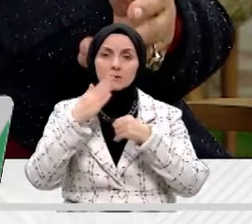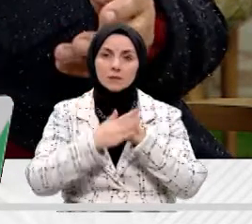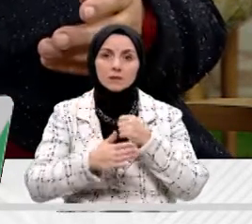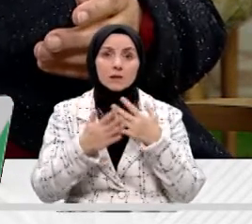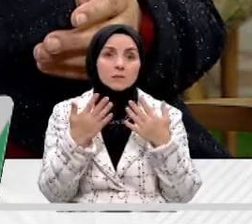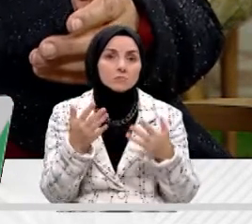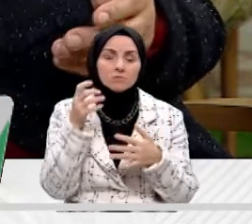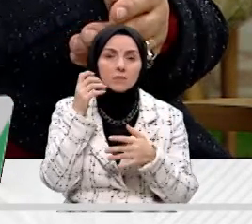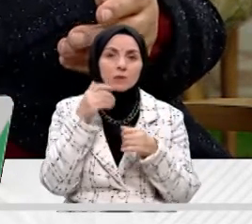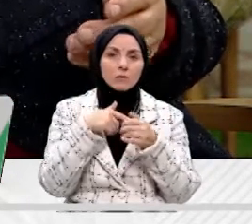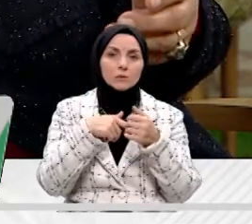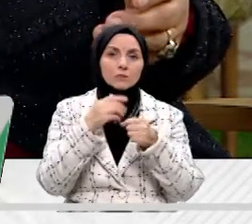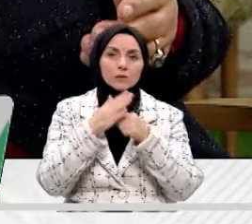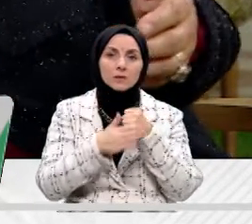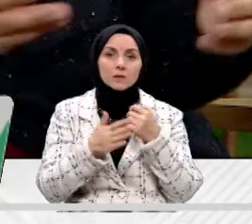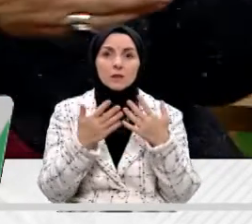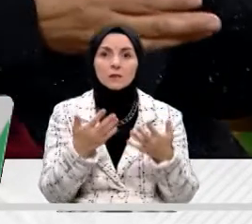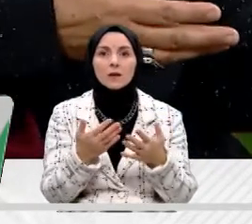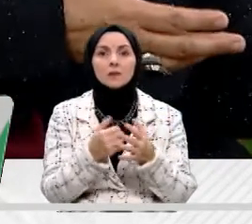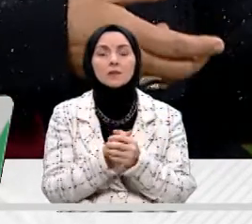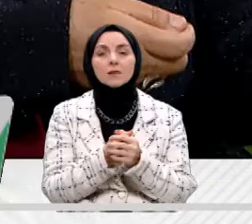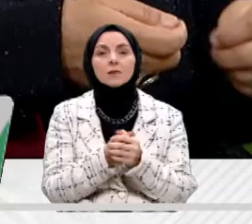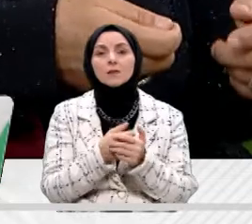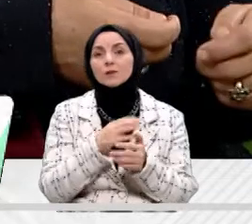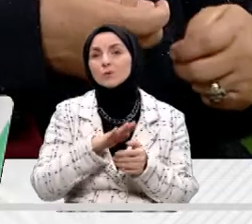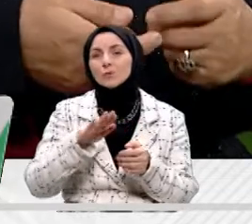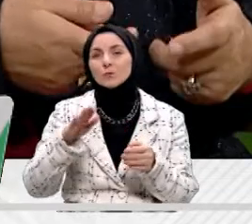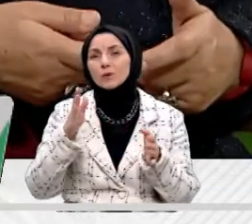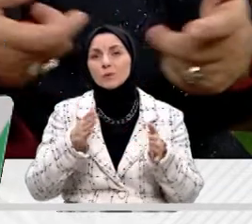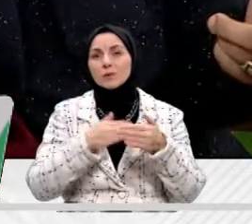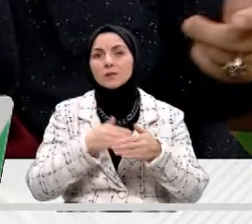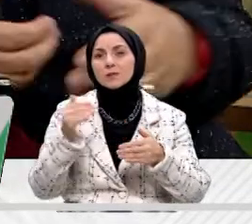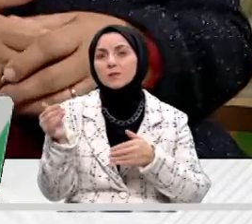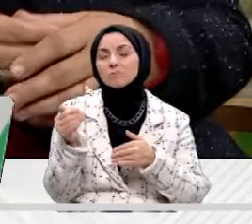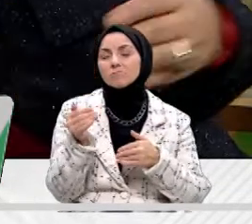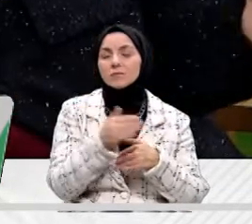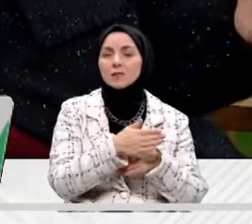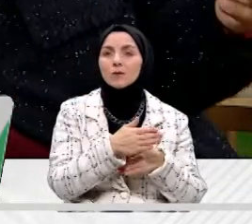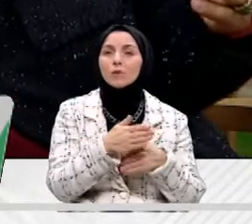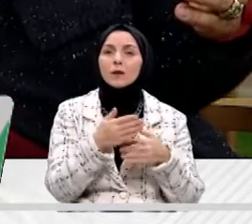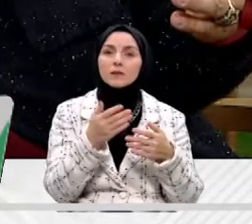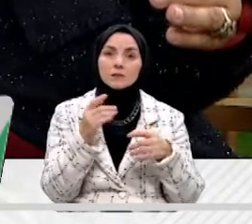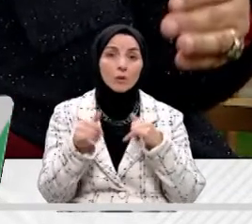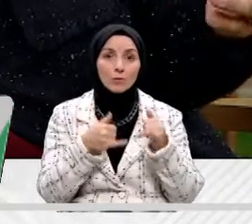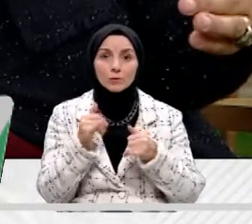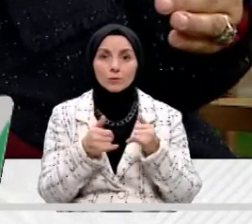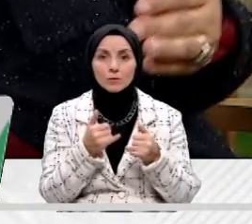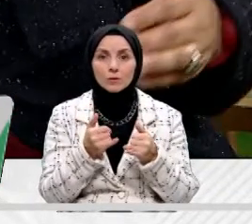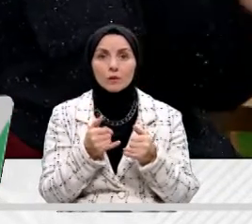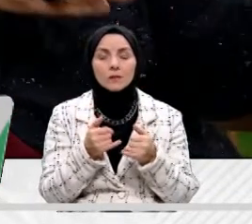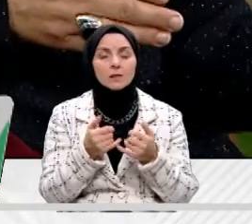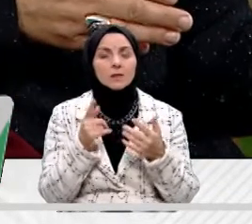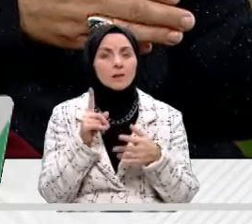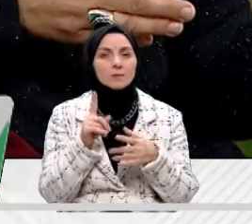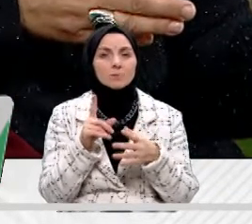telefonla yaşıyorlar anne baba yok artık çocuk odalarına geçiyorlar oyunlar oynuyorlar mesajlar yazıyorlar bir kayıp nesil olacaktı Allah yardım